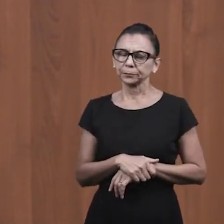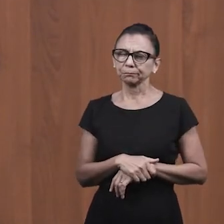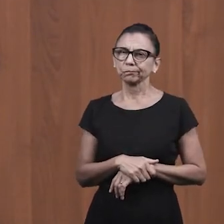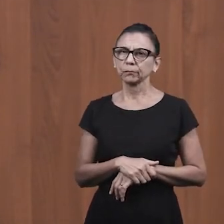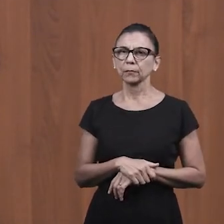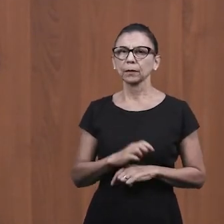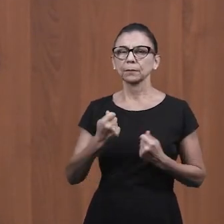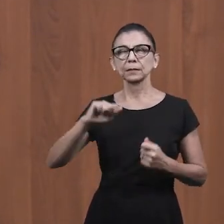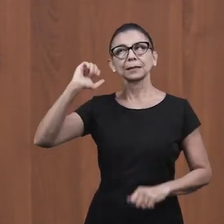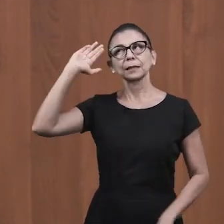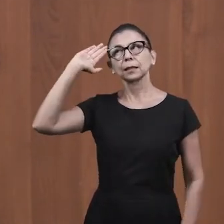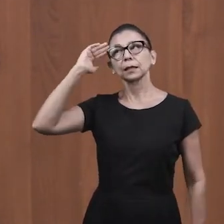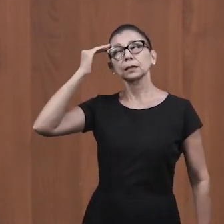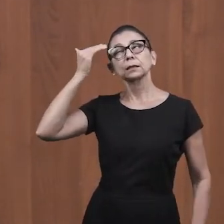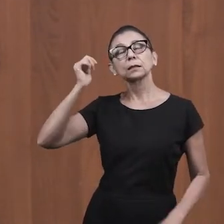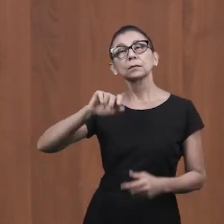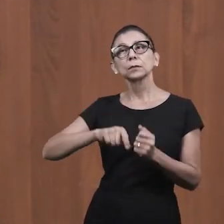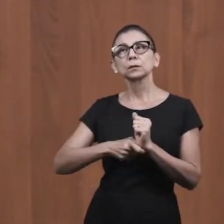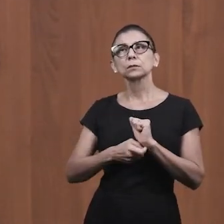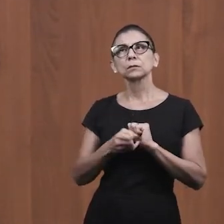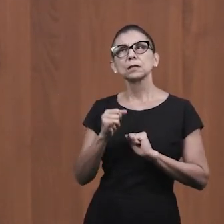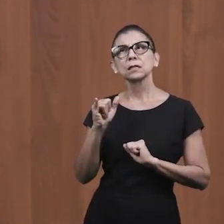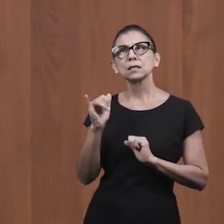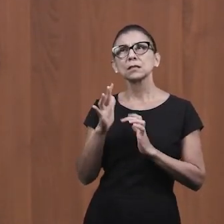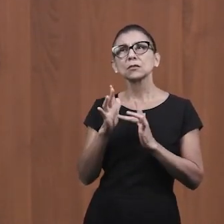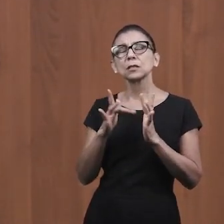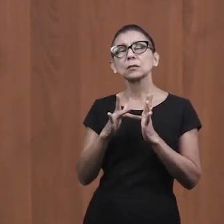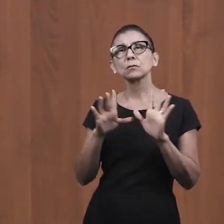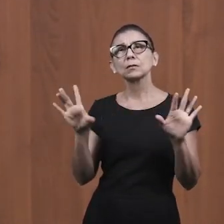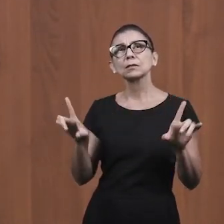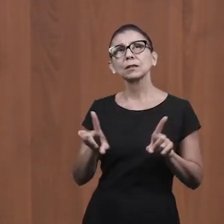ce mystère. Si Jésus est avec nous,